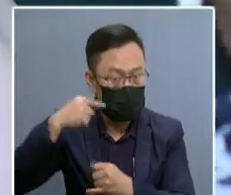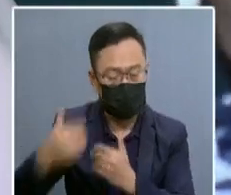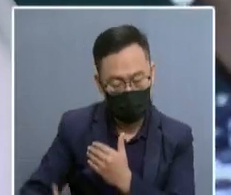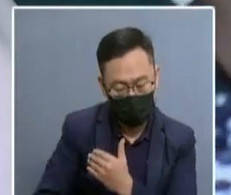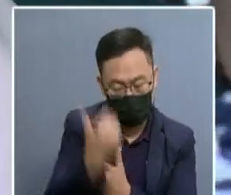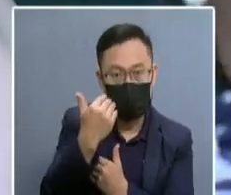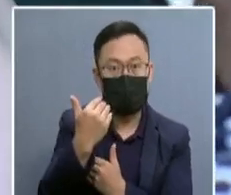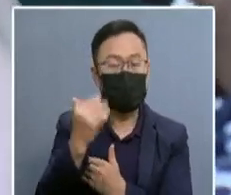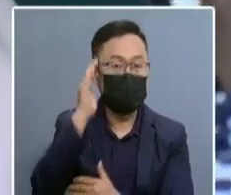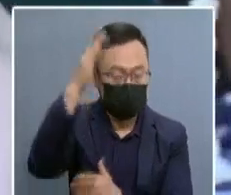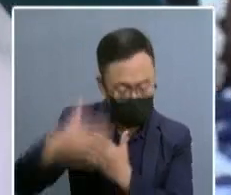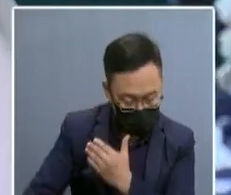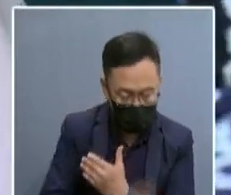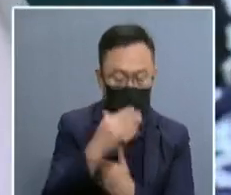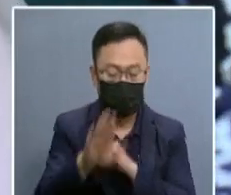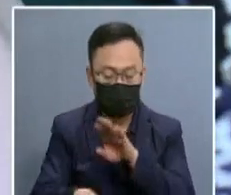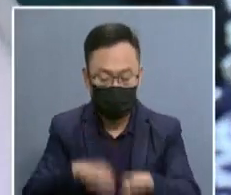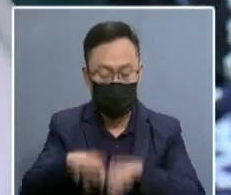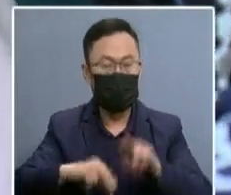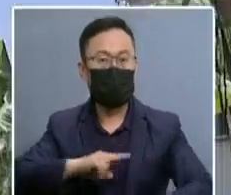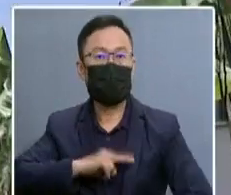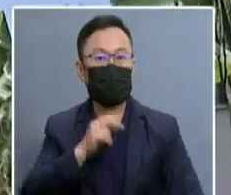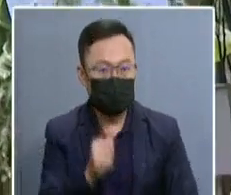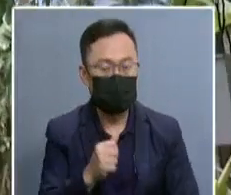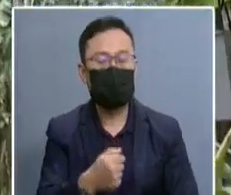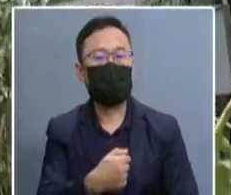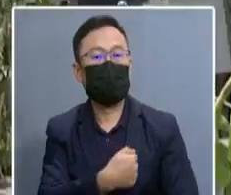ถ้าเขาเดินได้เราก็มีความสุข มีความสุขแล้วค่ะ